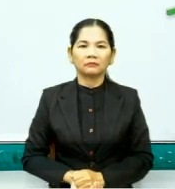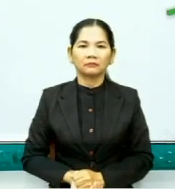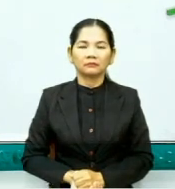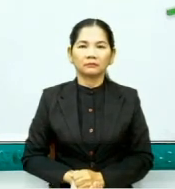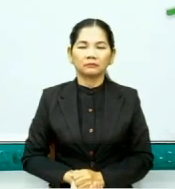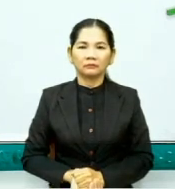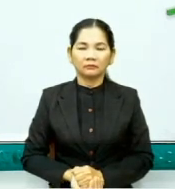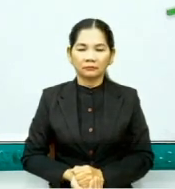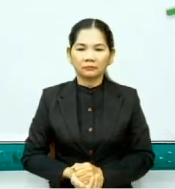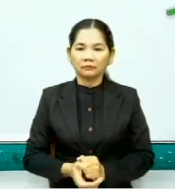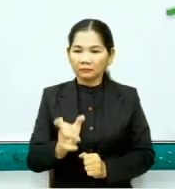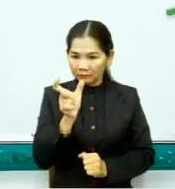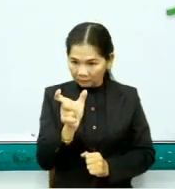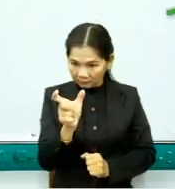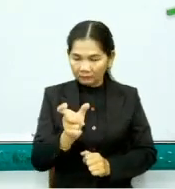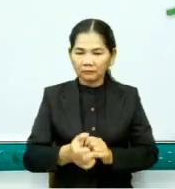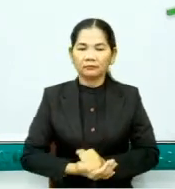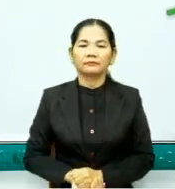chà con đọc lìa